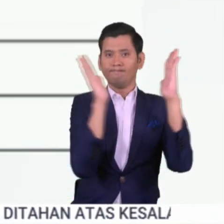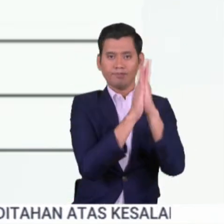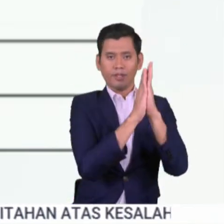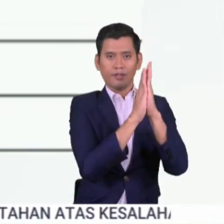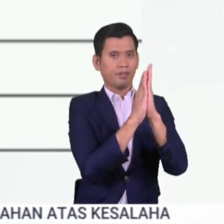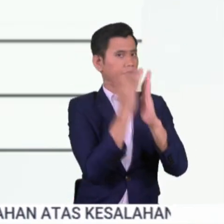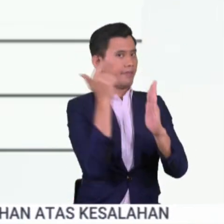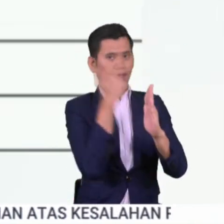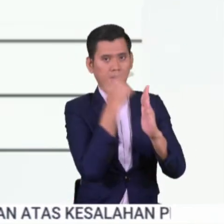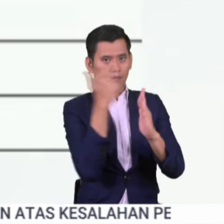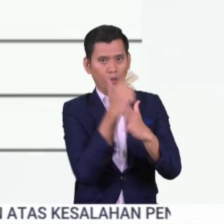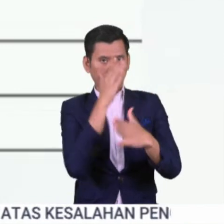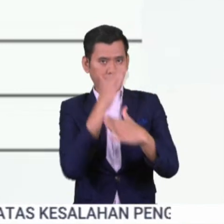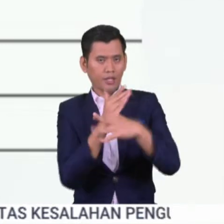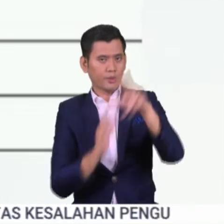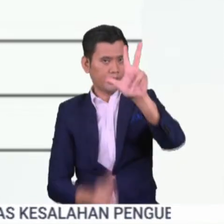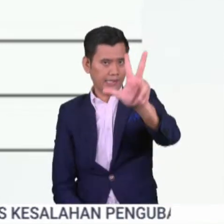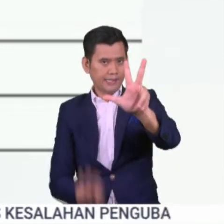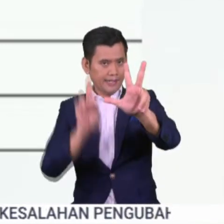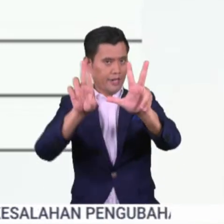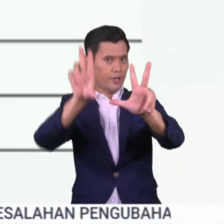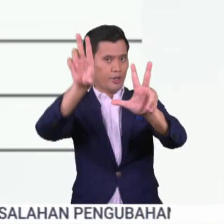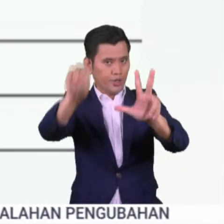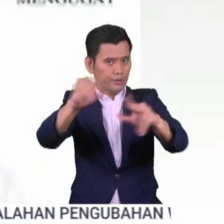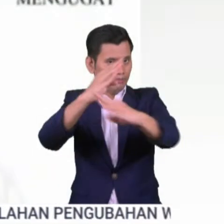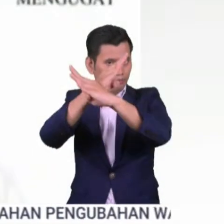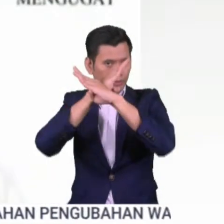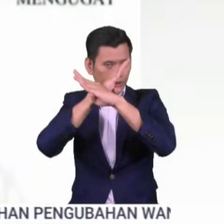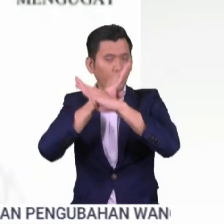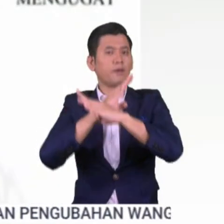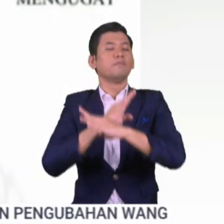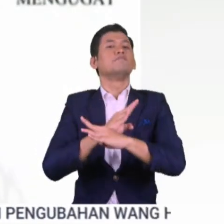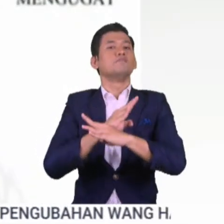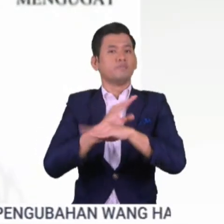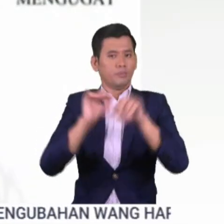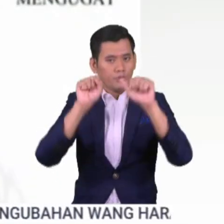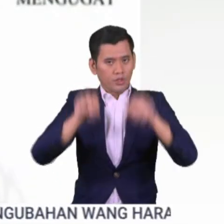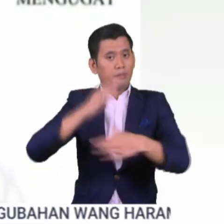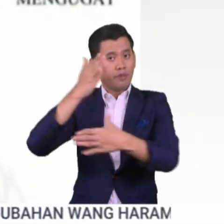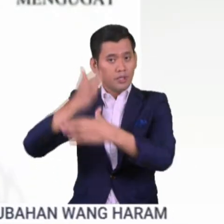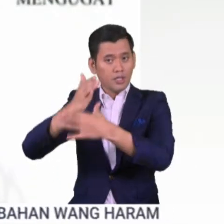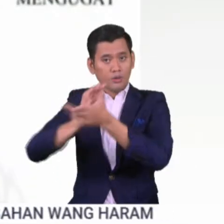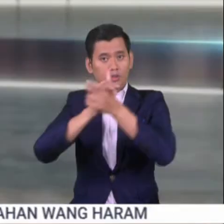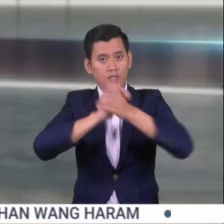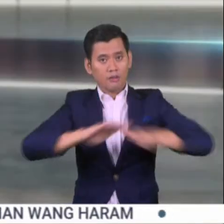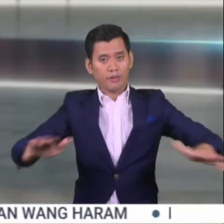menyentuh isu 3R dan perkara yang boleh menggugat keselamatan dan ketenteraman awam.